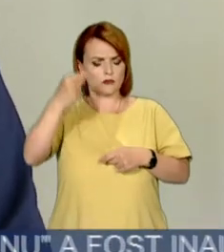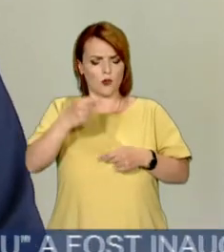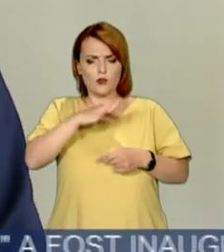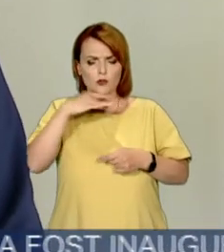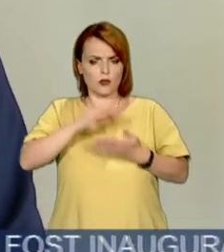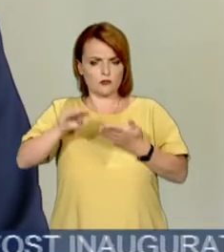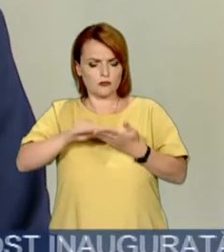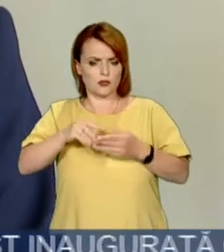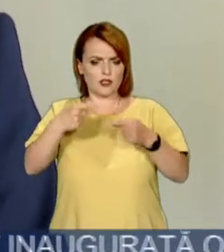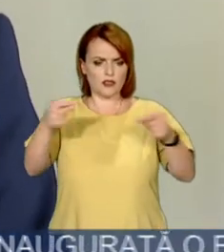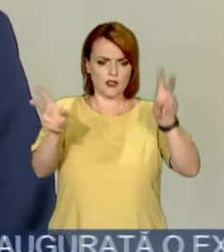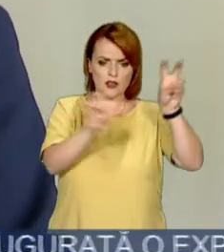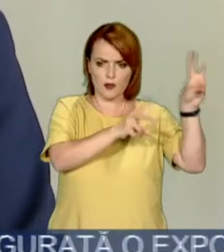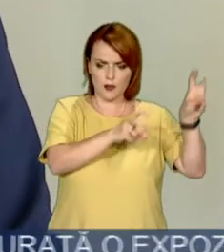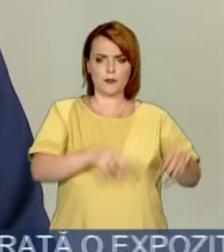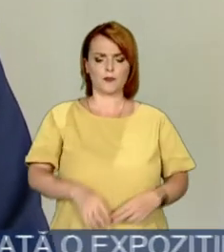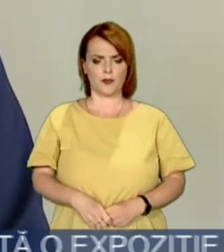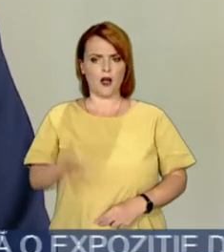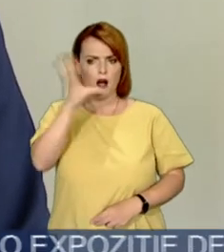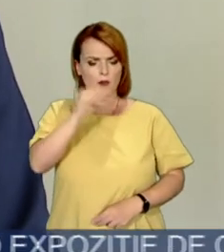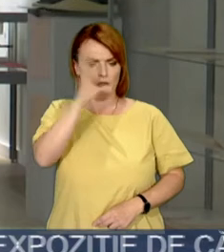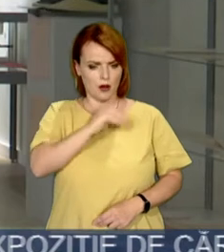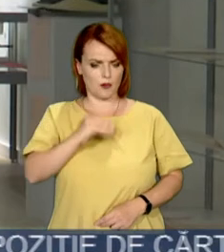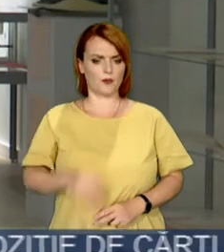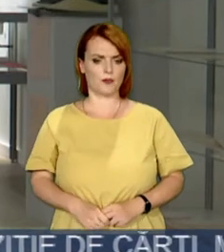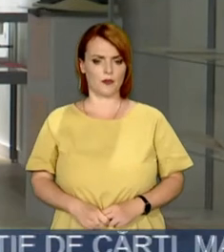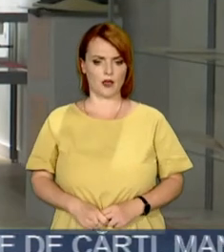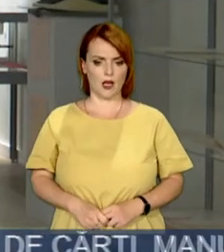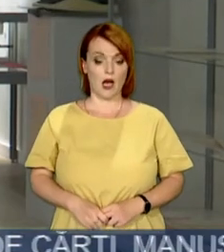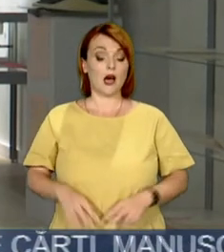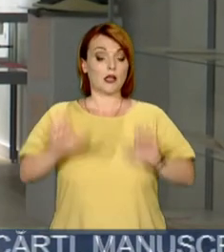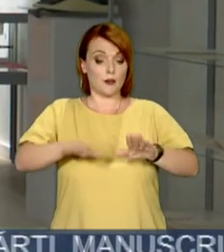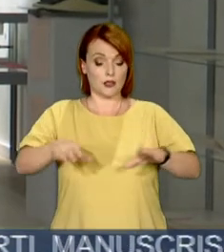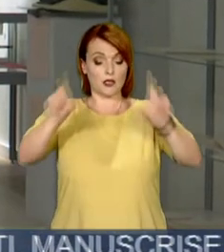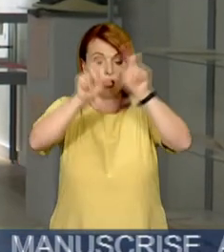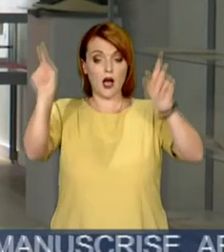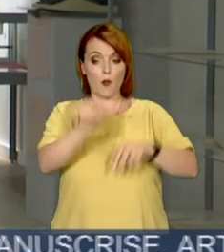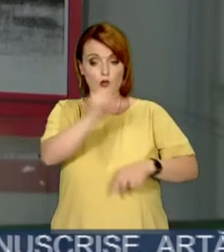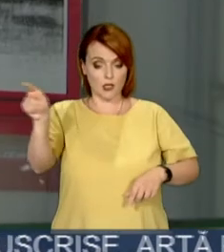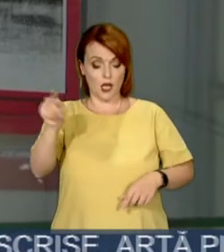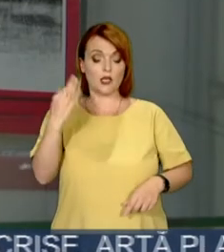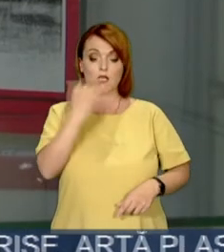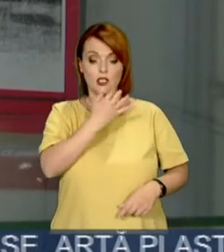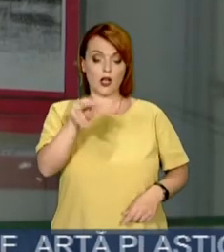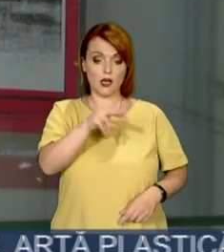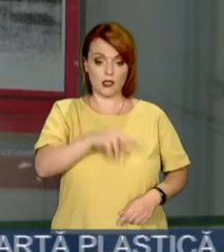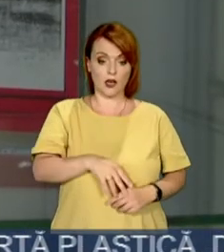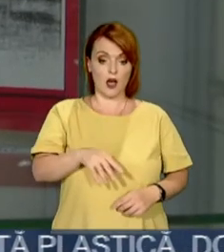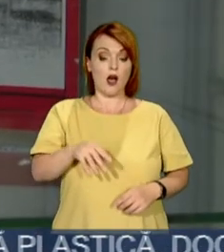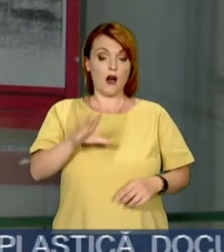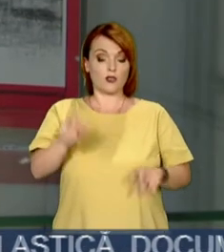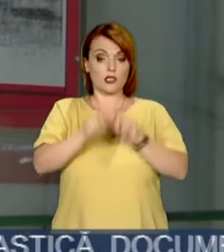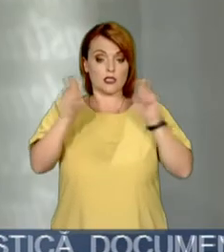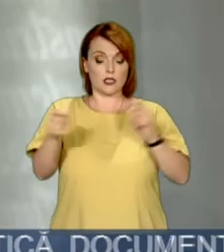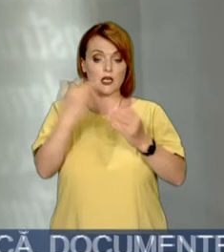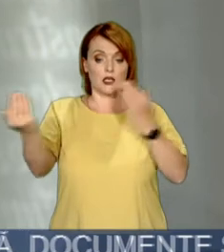strălucit practician al culturii. La Muzeul Național al Literaturii Române Mihail Cogălnicianu a fost